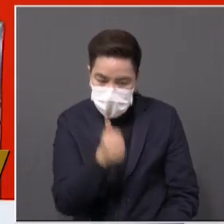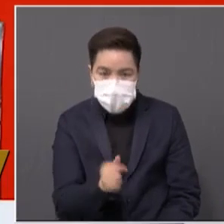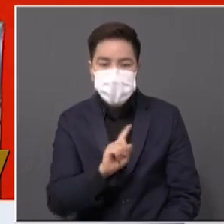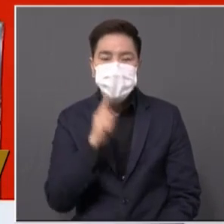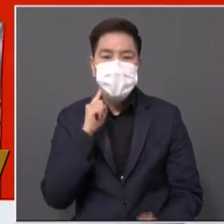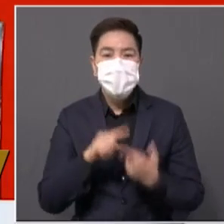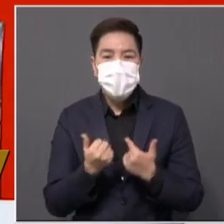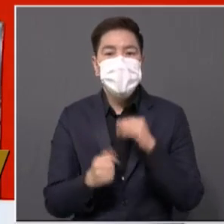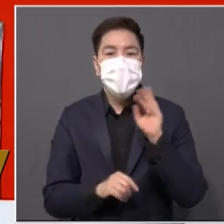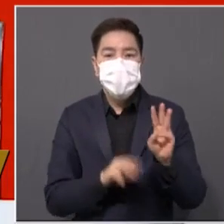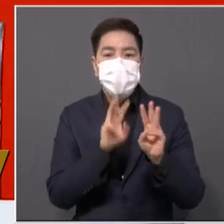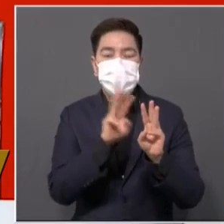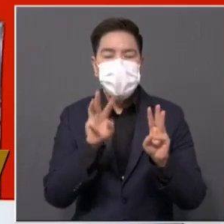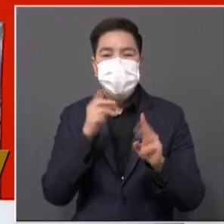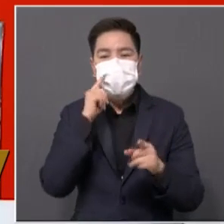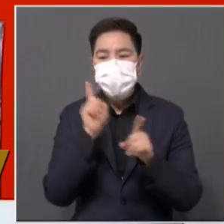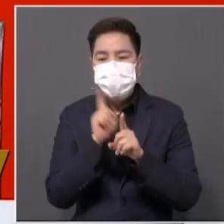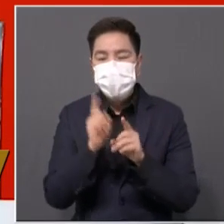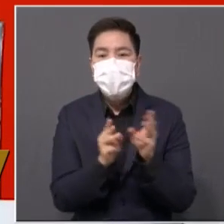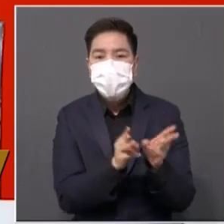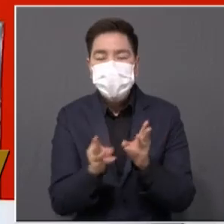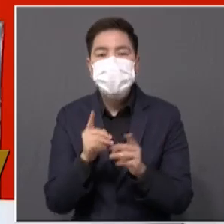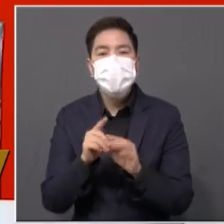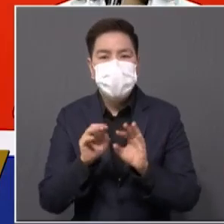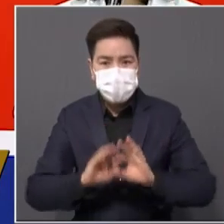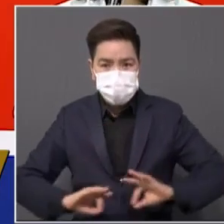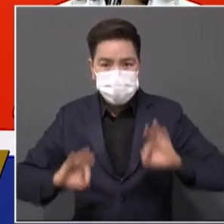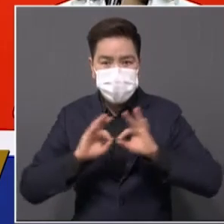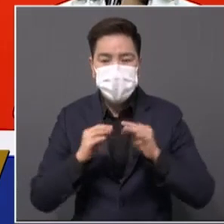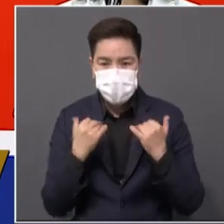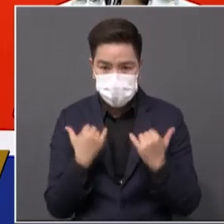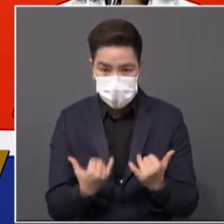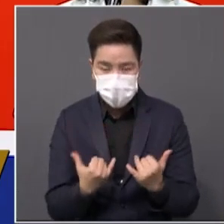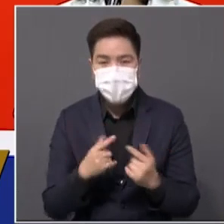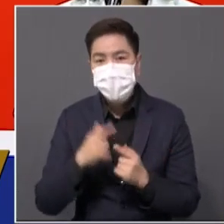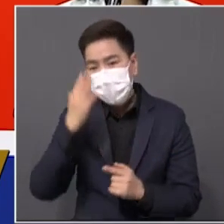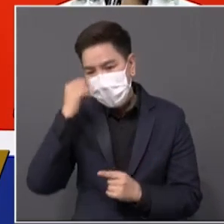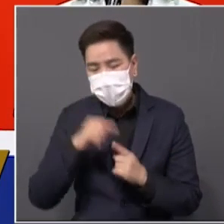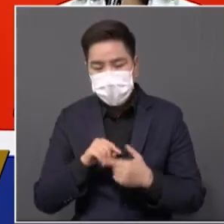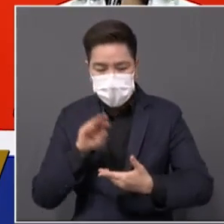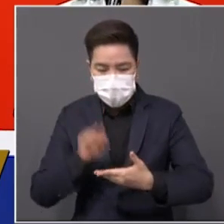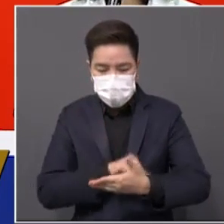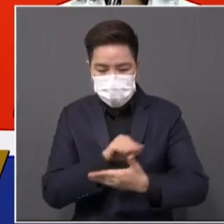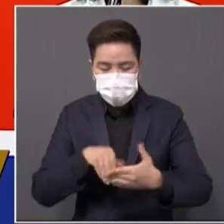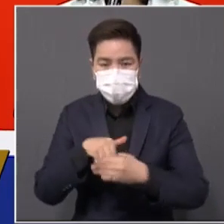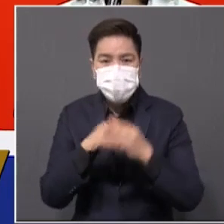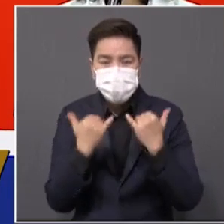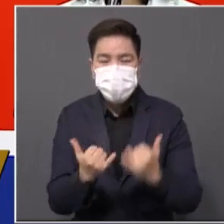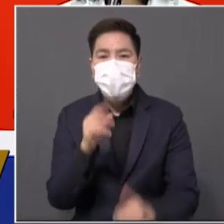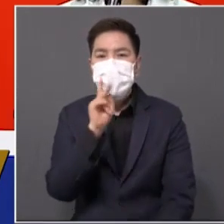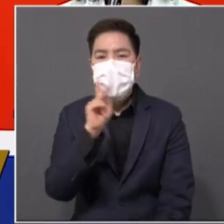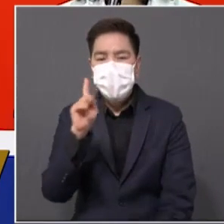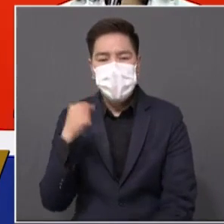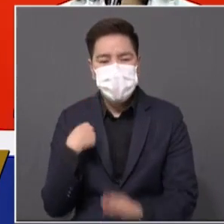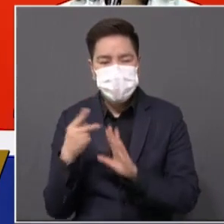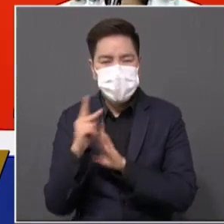เว็บไซต์การค้นหาผู้สมัครเนี่ยเขาบอกว่าเป็นอีกช่องทางที่จำเป็นสำหรับยุคปัจจุบันเพราะว่าการเลือกตั้งครั้งนี้เนี่ยกกต